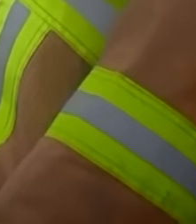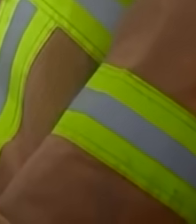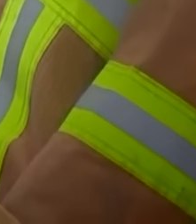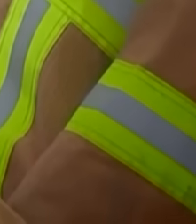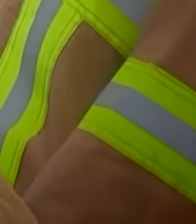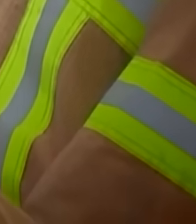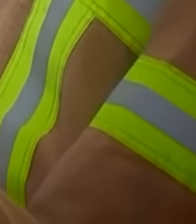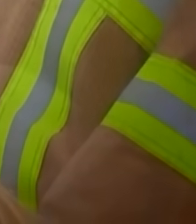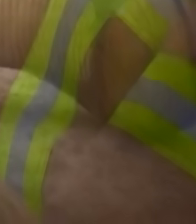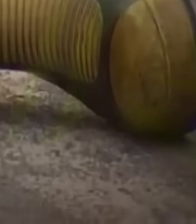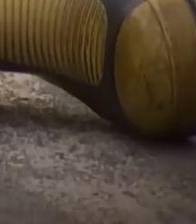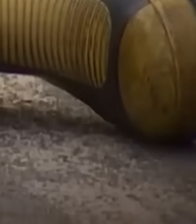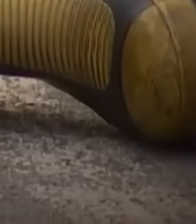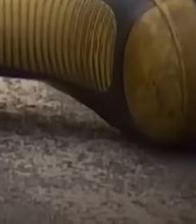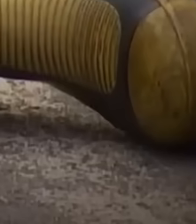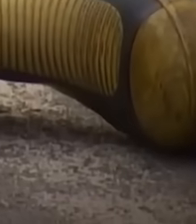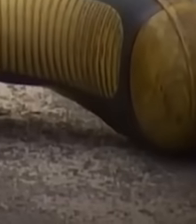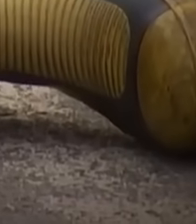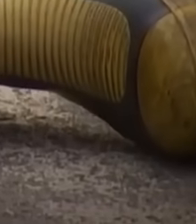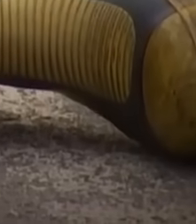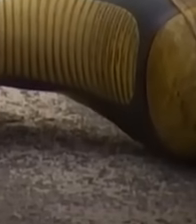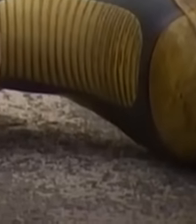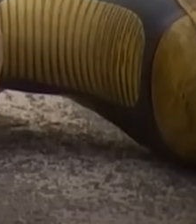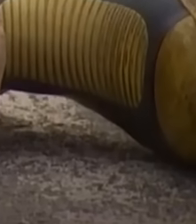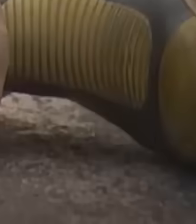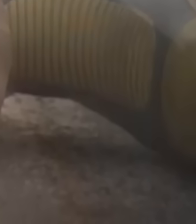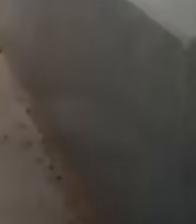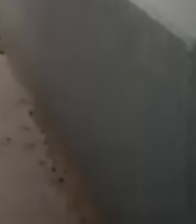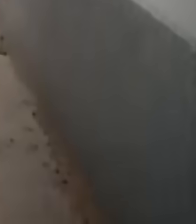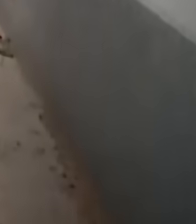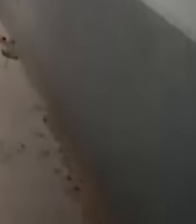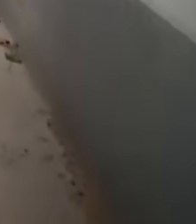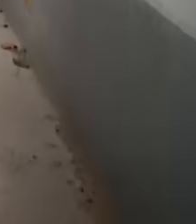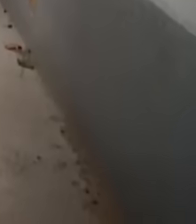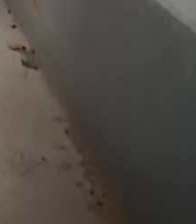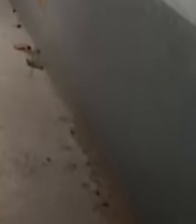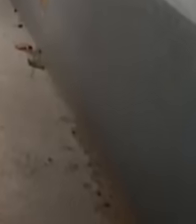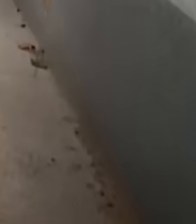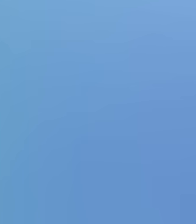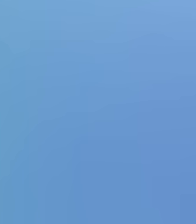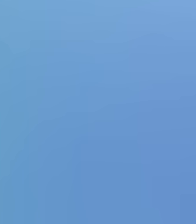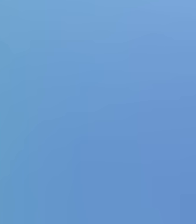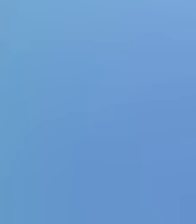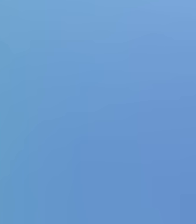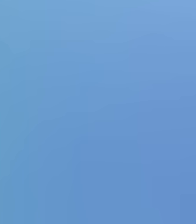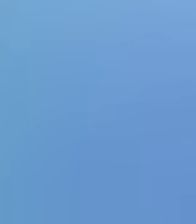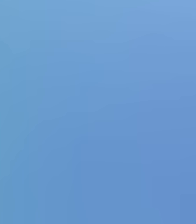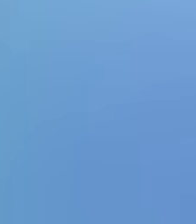맨바닥에 놓인 소방관들의 처우는 바뀌지 않고 있습니다. JTBC 배승주입니다.